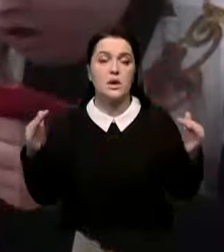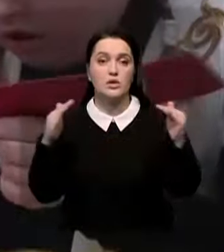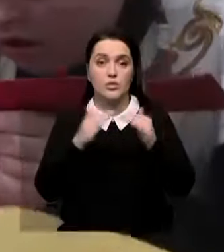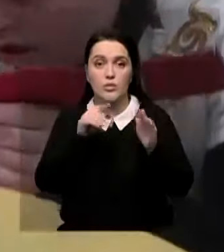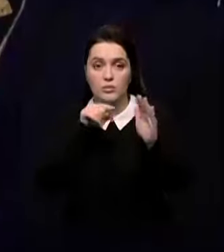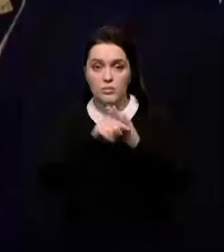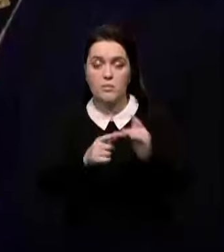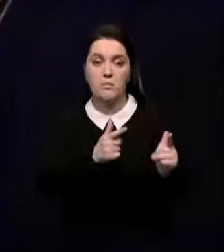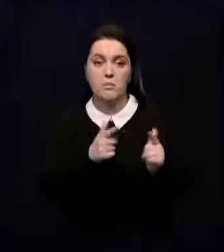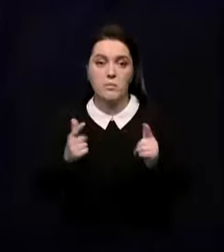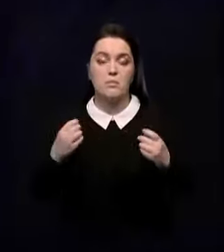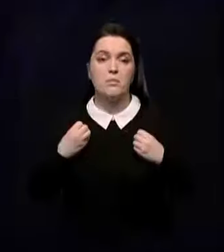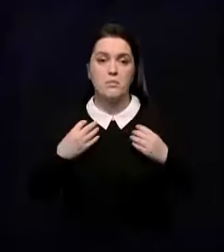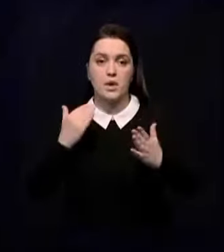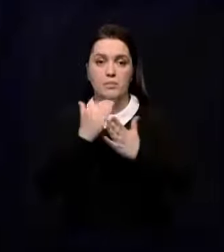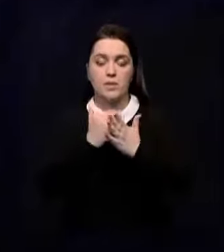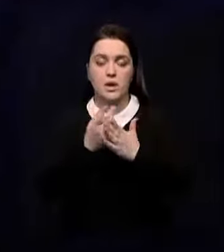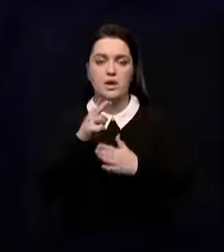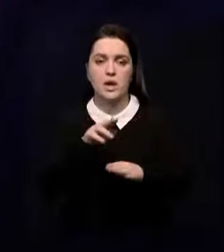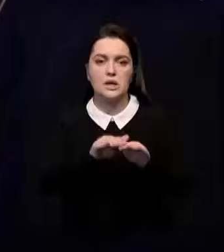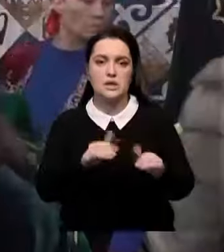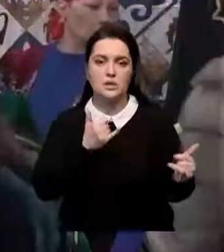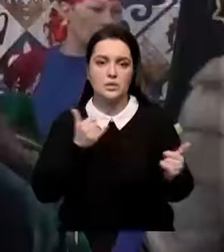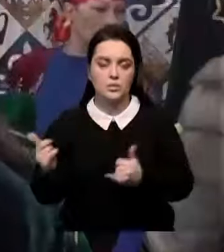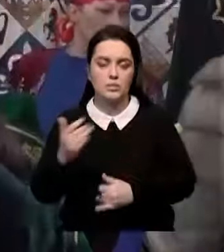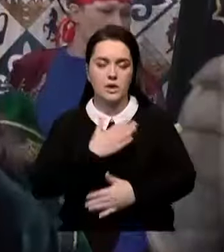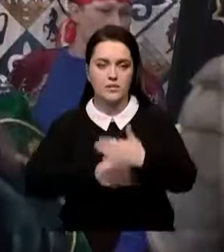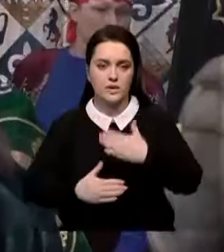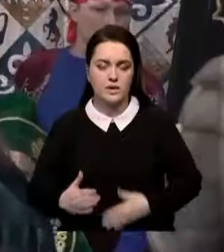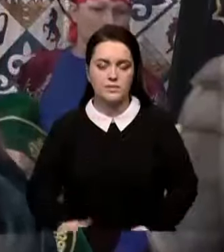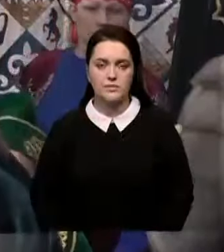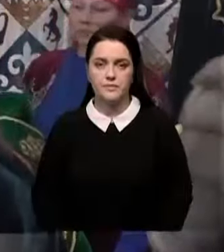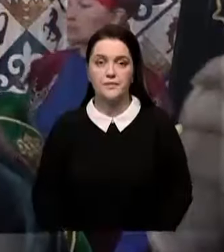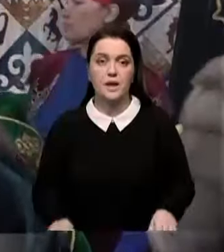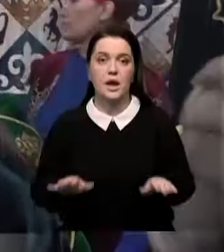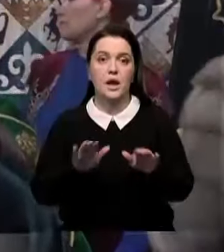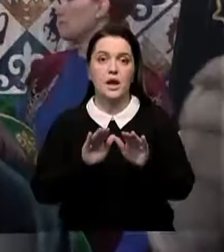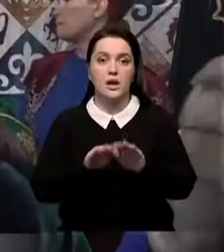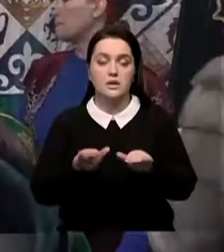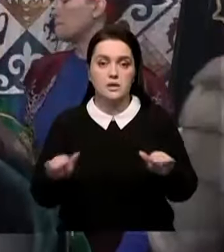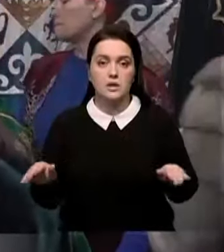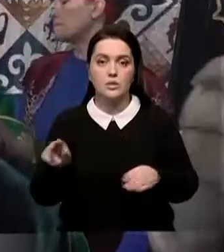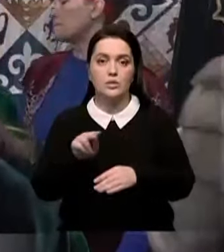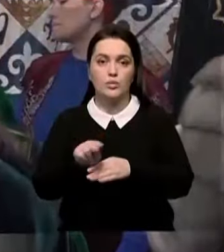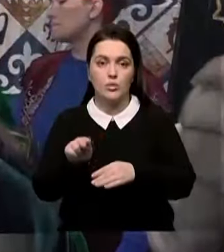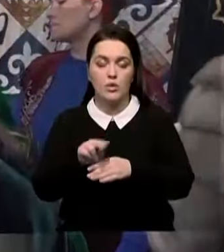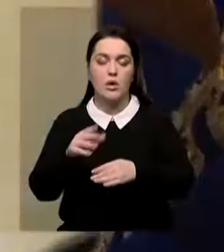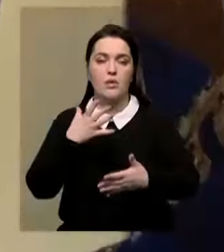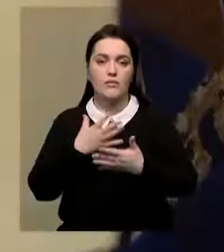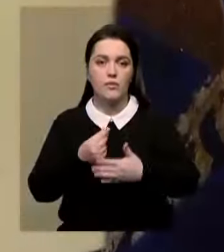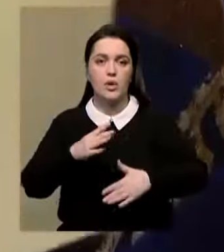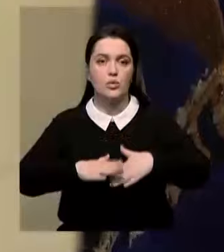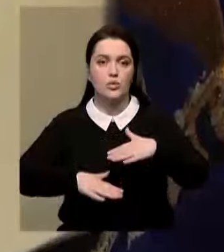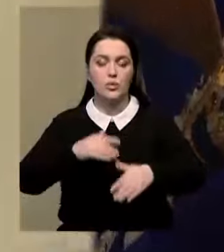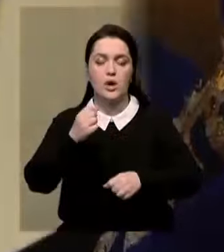подготовили праздничную программу для детей с особенностями развития. Наши детки проходят мастер-класс, они своими руками